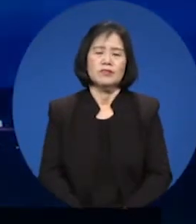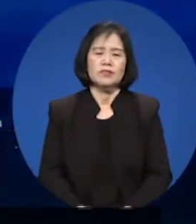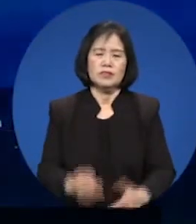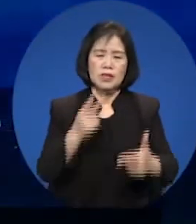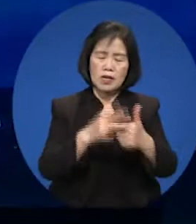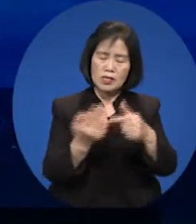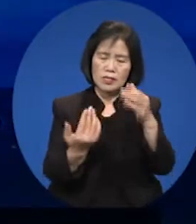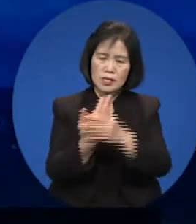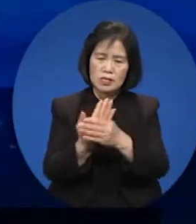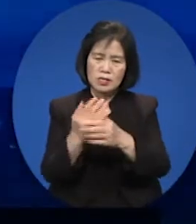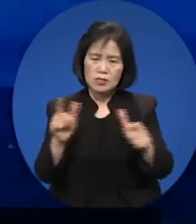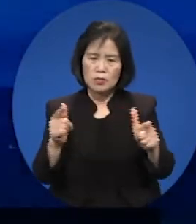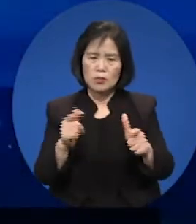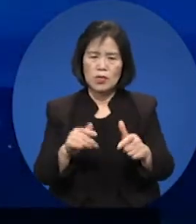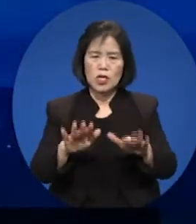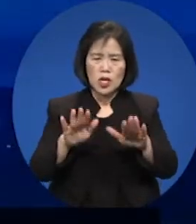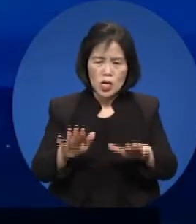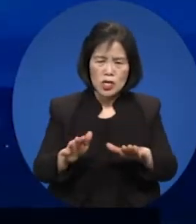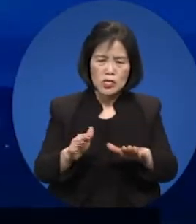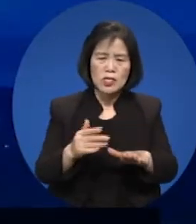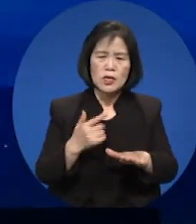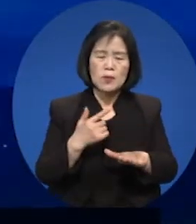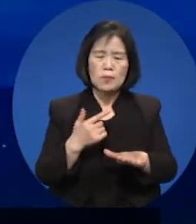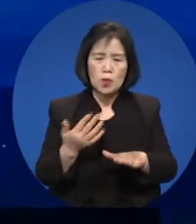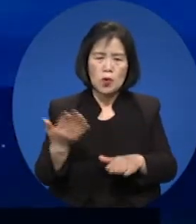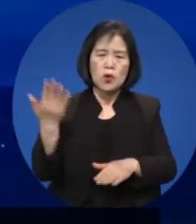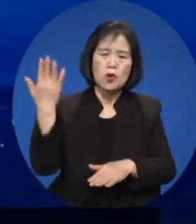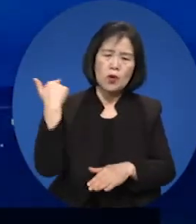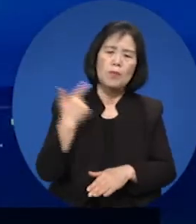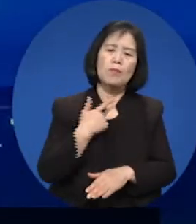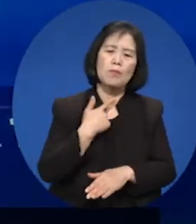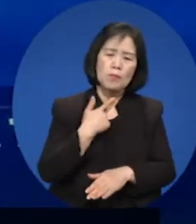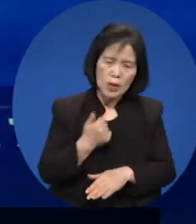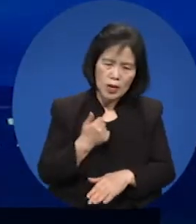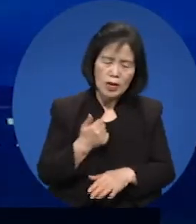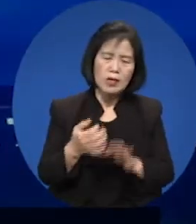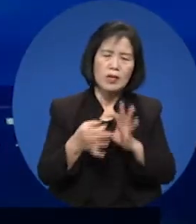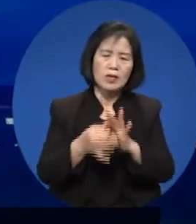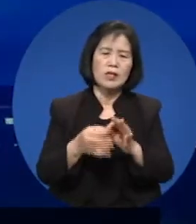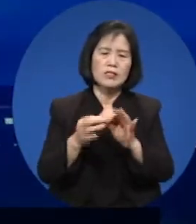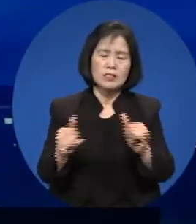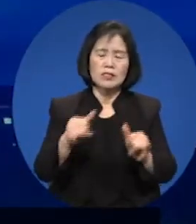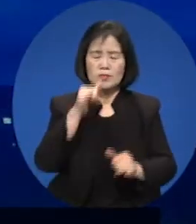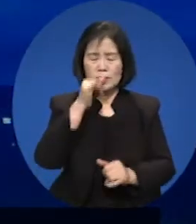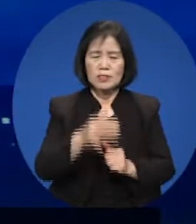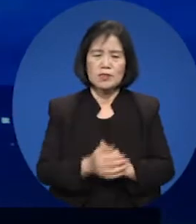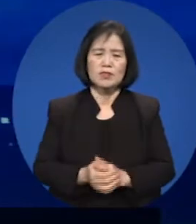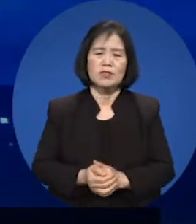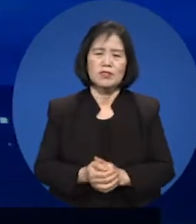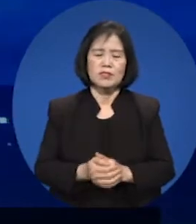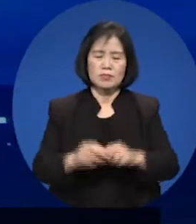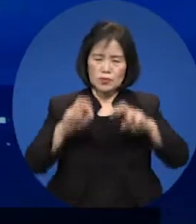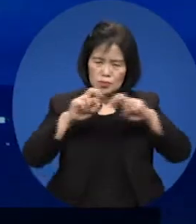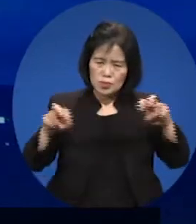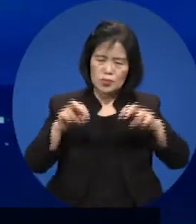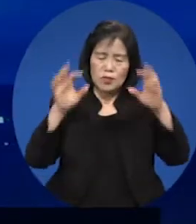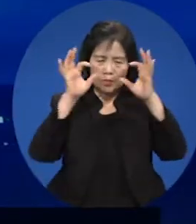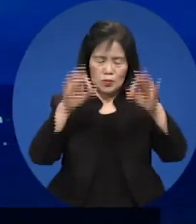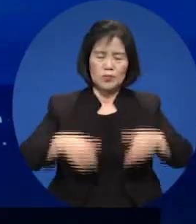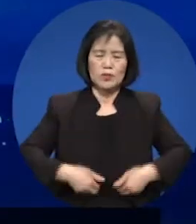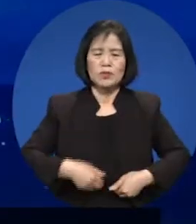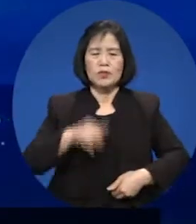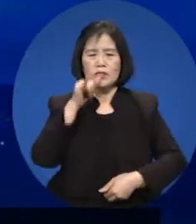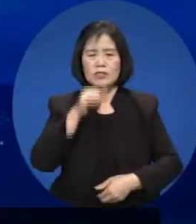보면 은 천직 뿐만 아니라 전직 물론 여기 국물 또 사람들이 연루된 경우도 상당히 많습니다 이부분도 들여다 봐야 된다 이런 얘기